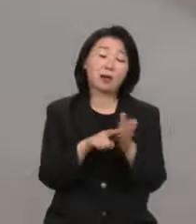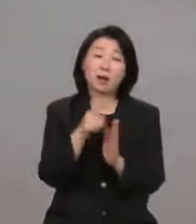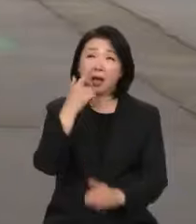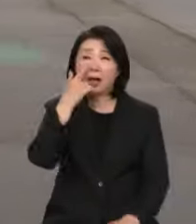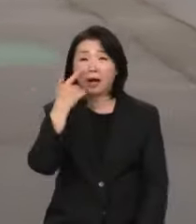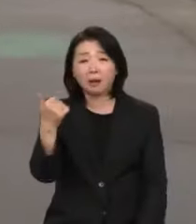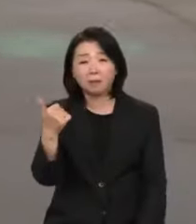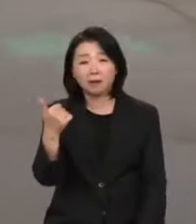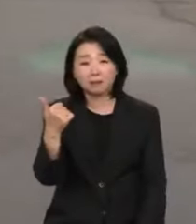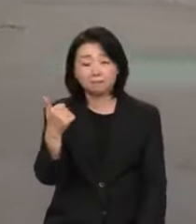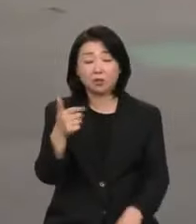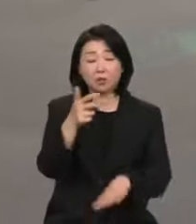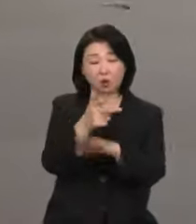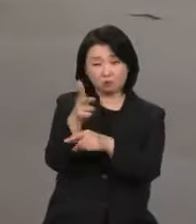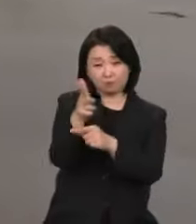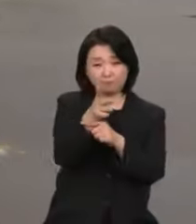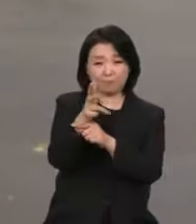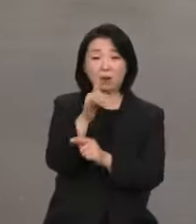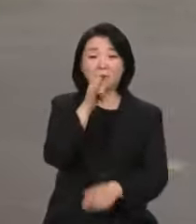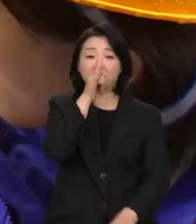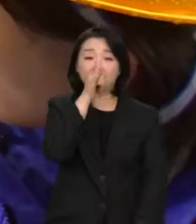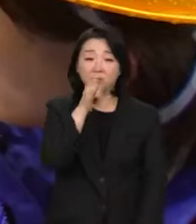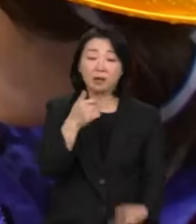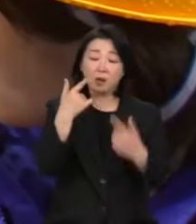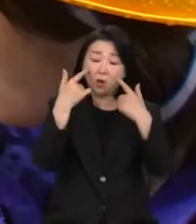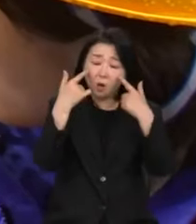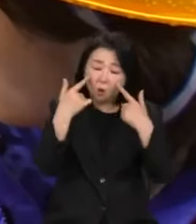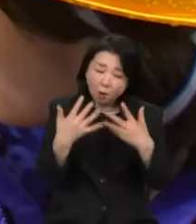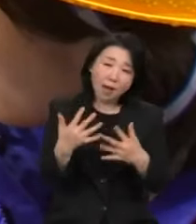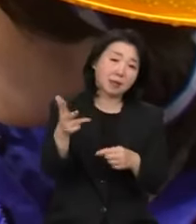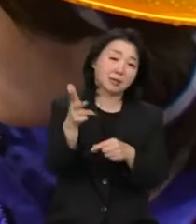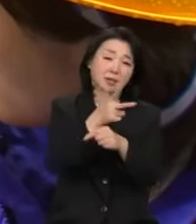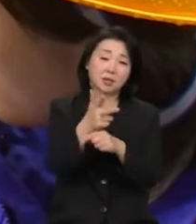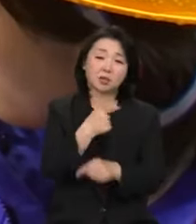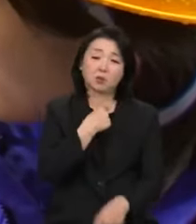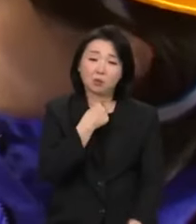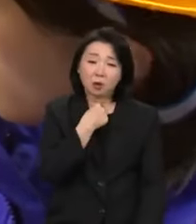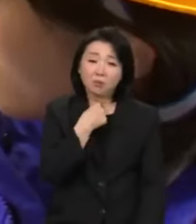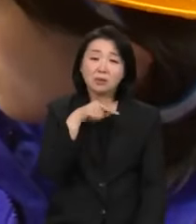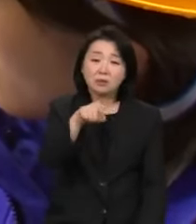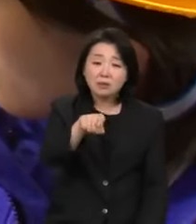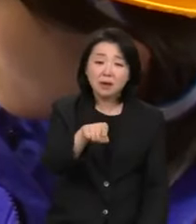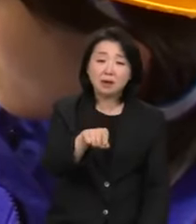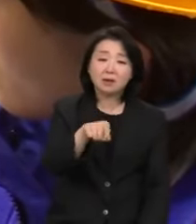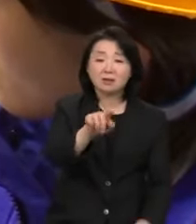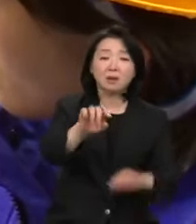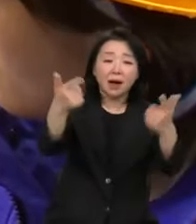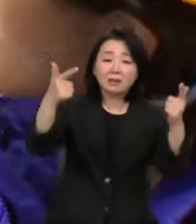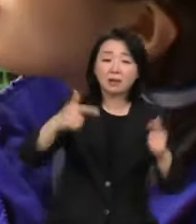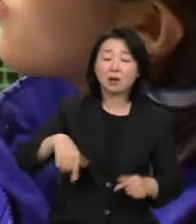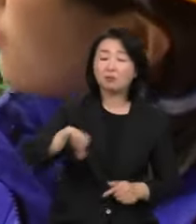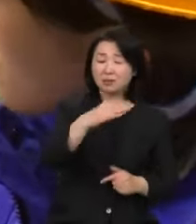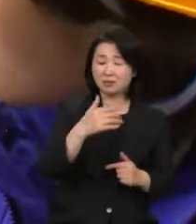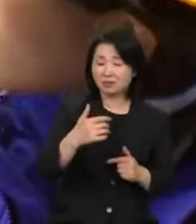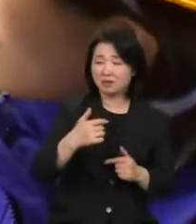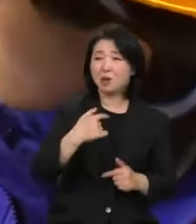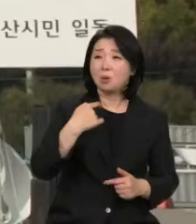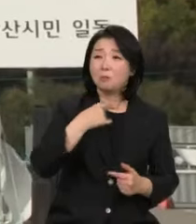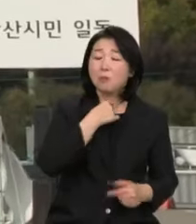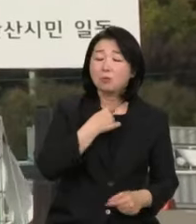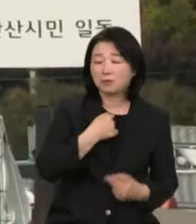아버지는 카메라를 들었습니다. 정확하게 기록해서 니네들 이거 아니야, 맞설 수 있다, 우리 목소리를 낼 수